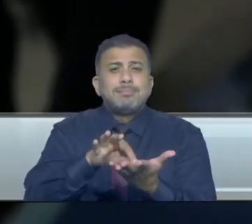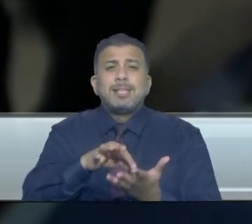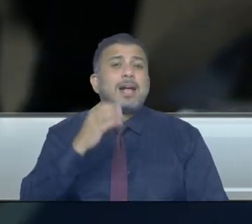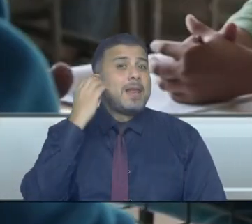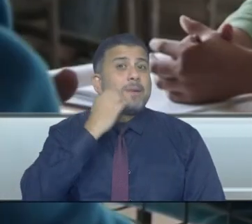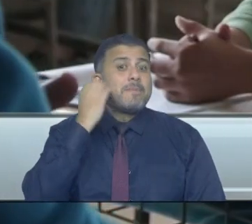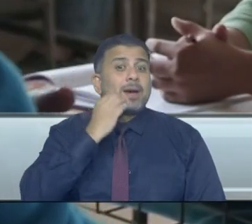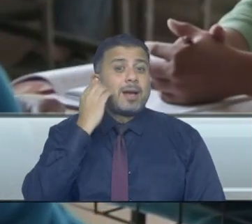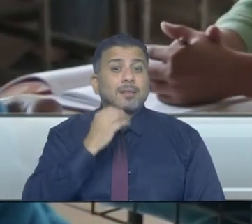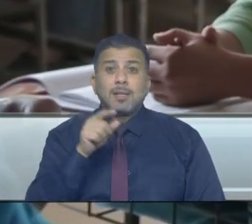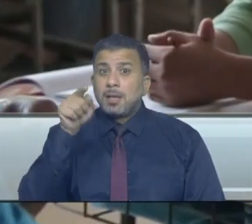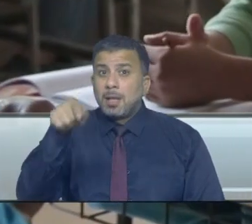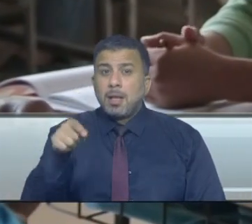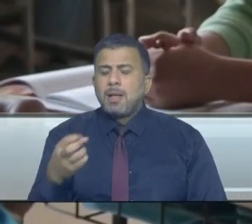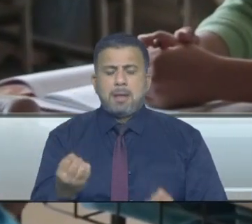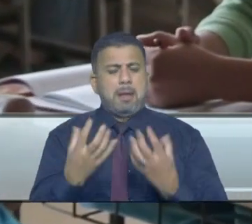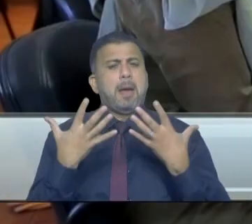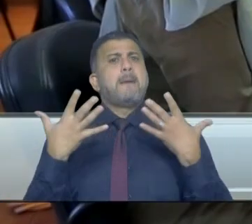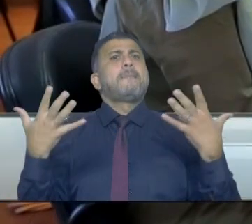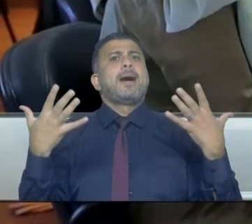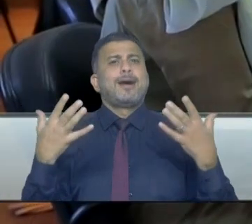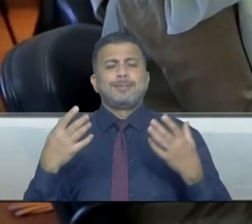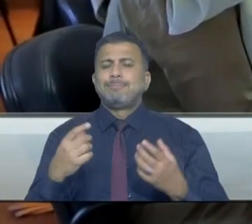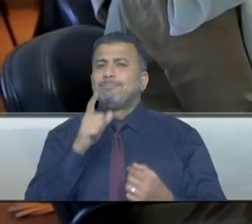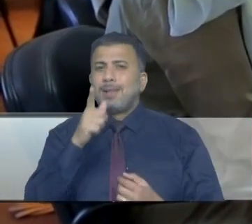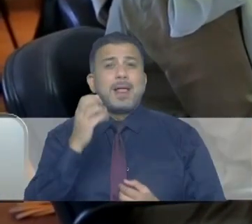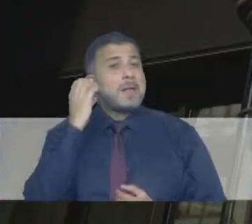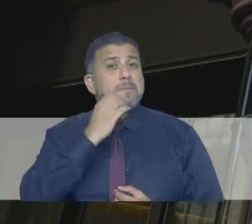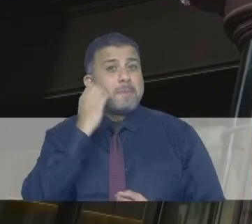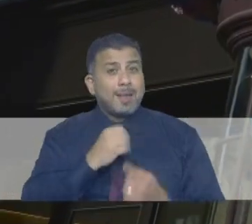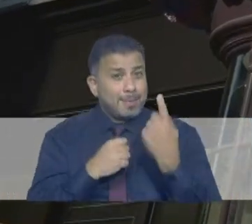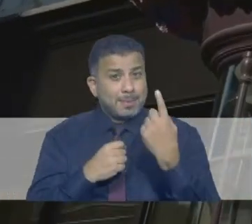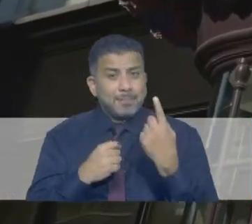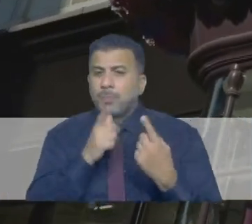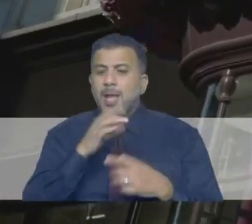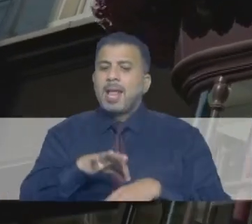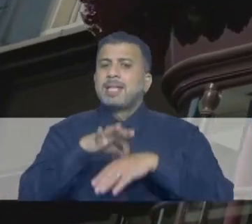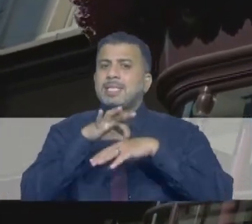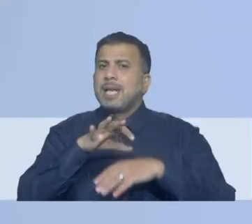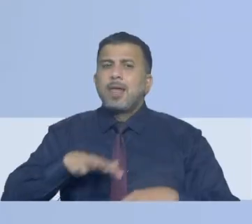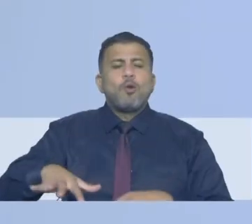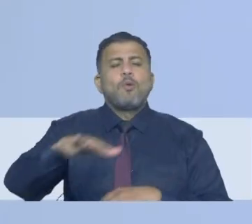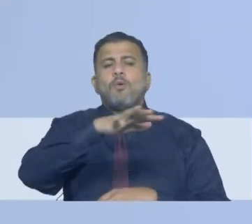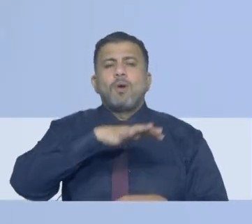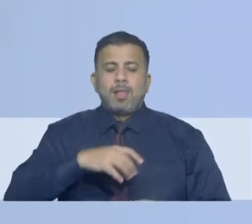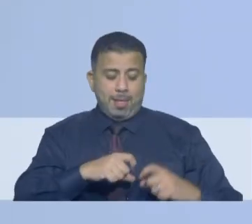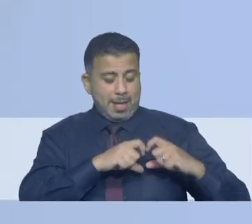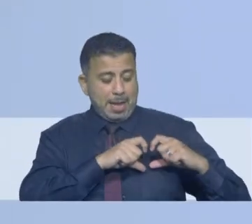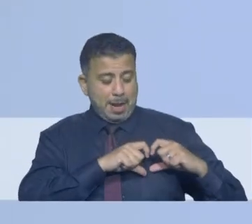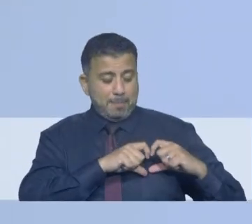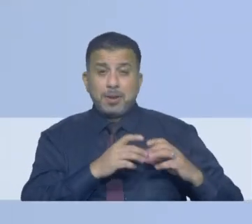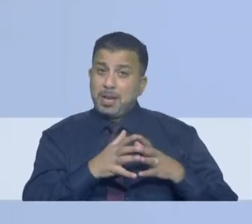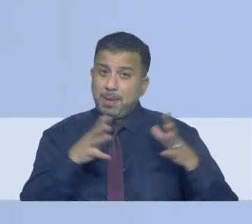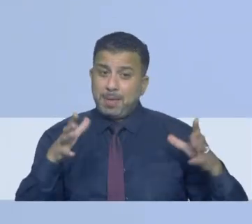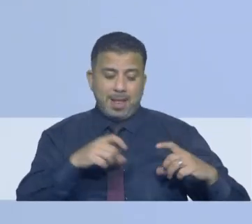الإمارات هناك بأبهى صورها، ليس الإمارات فقط بل الإنسانية جمعاء، قلب كبير